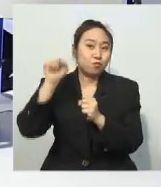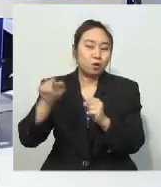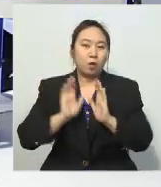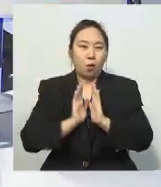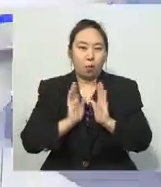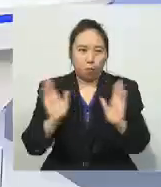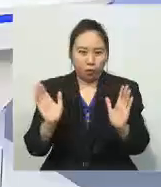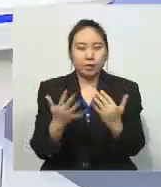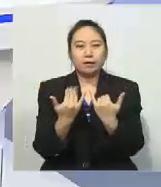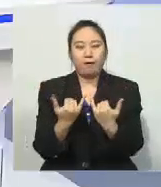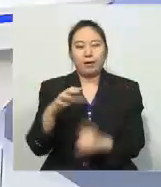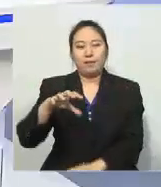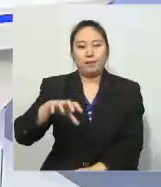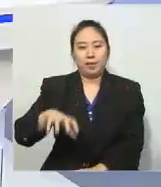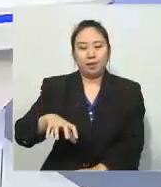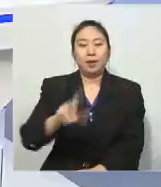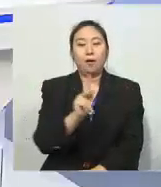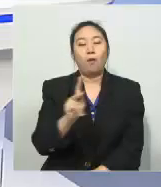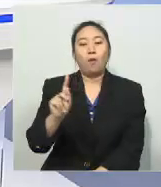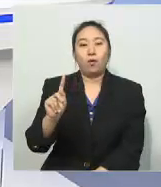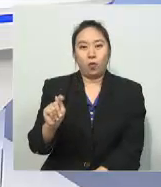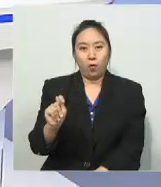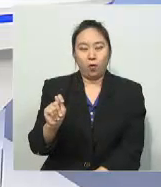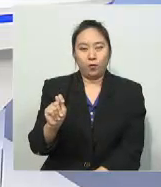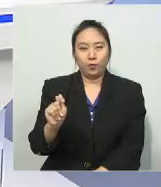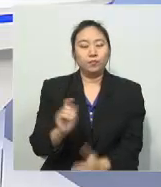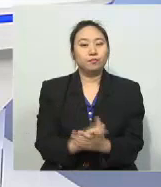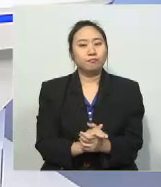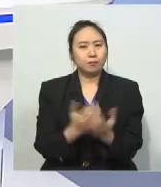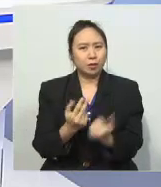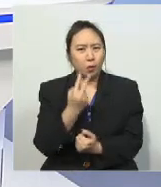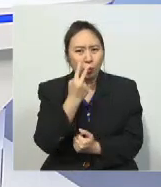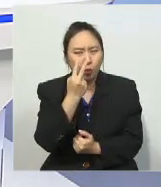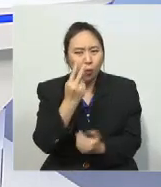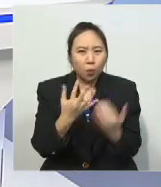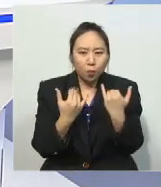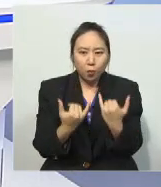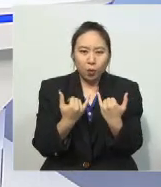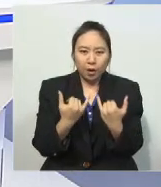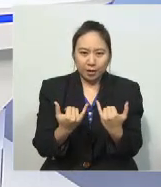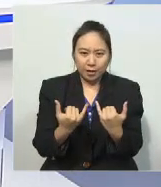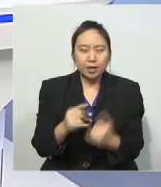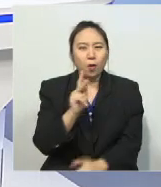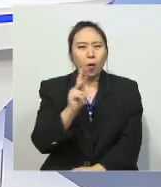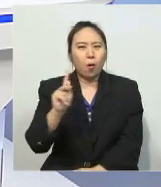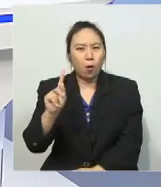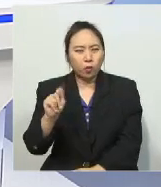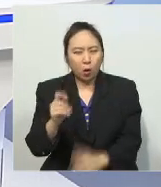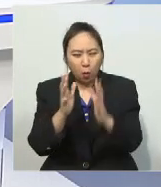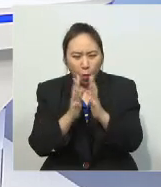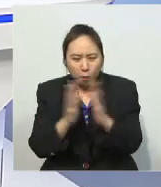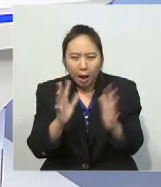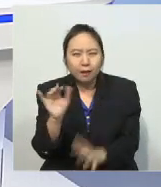นะครับนี่เองก็เป็นบรรยากาศล่าสุดจากสำนักงานกกต.ถนนแจ้งวัฒนะนะครับดูเหมือนว่าวันนี้นะครับบรรยากาศที่กกต.ยังไม่ค่